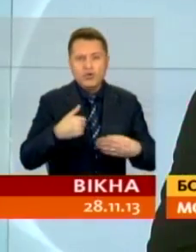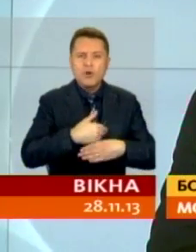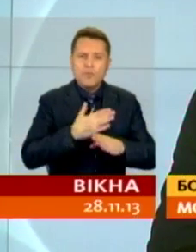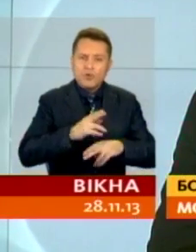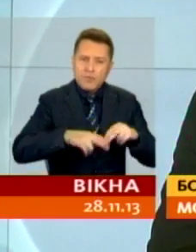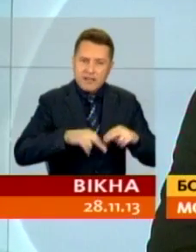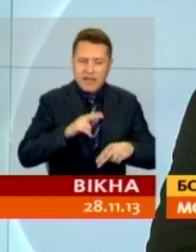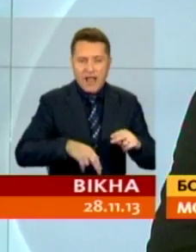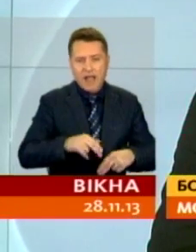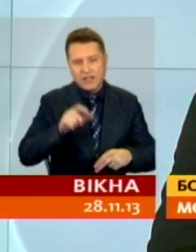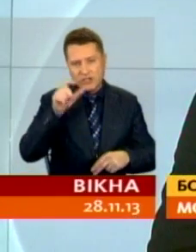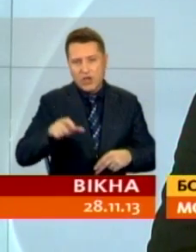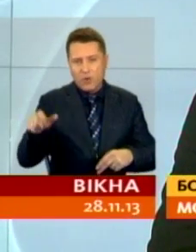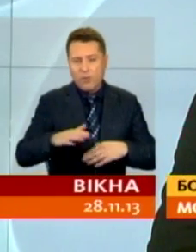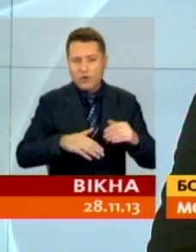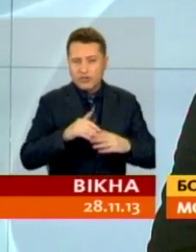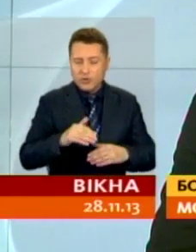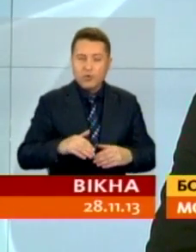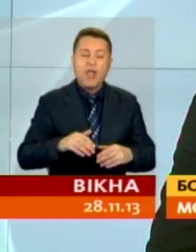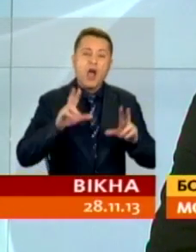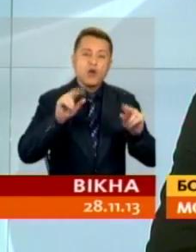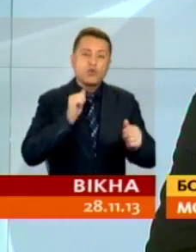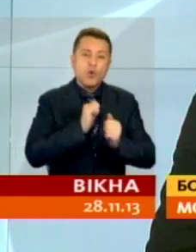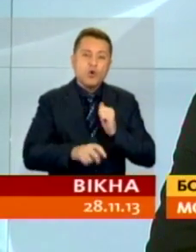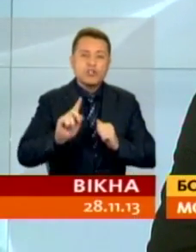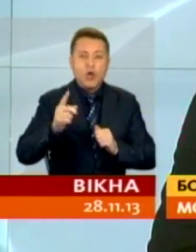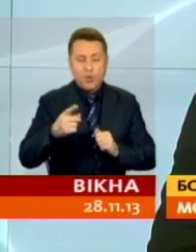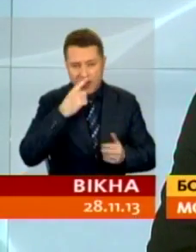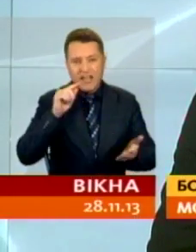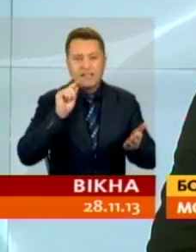чи навіть робочі руки. Телеканал СТБ гарантує, кожна копійка дійде до адресата.